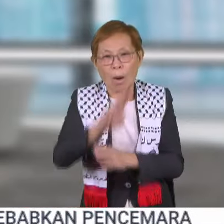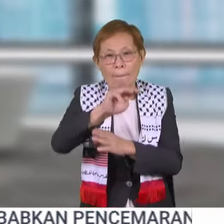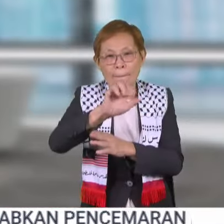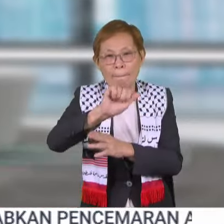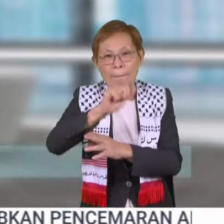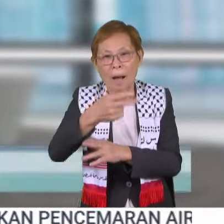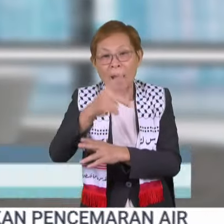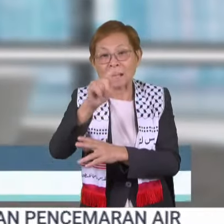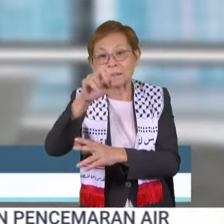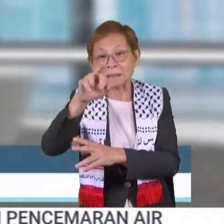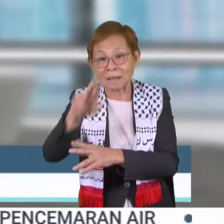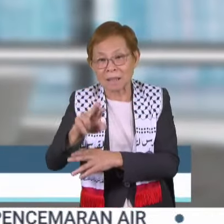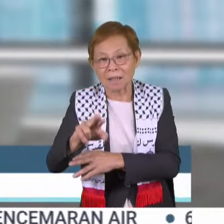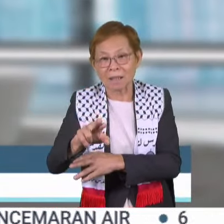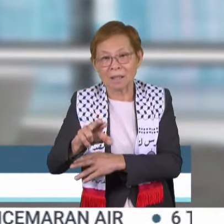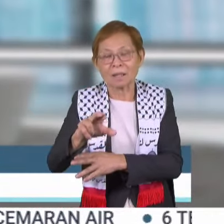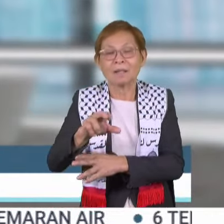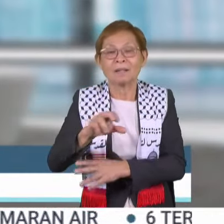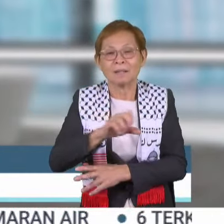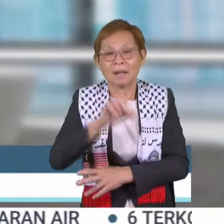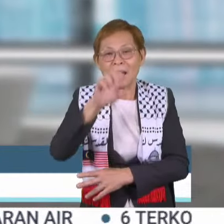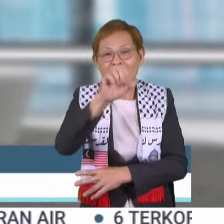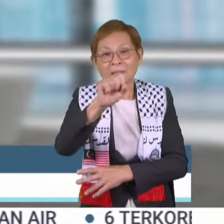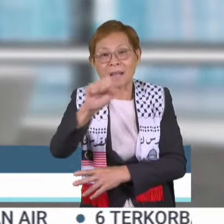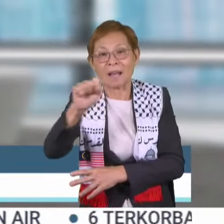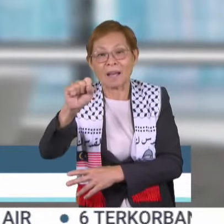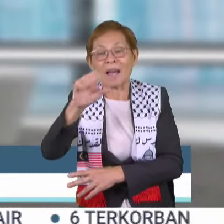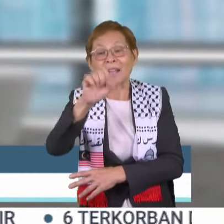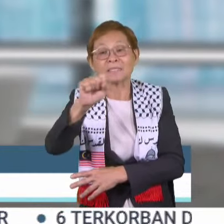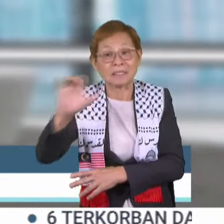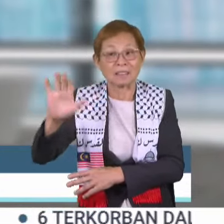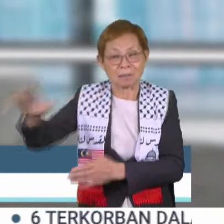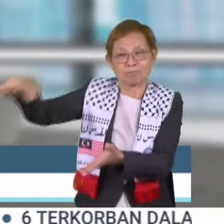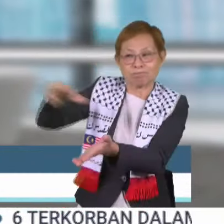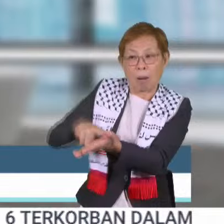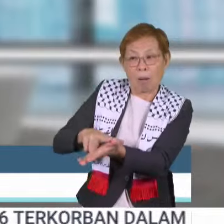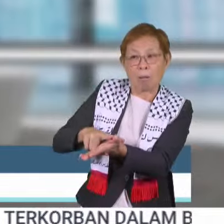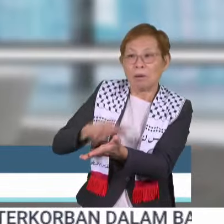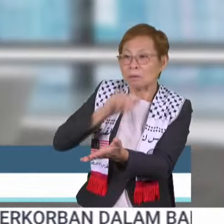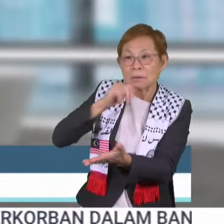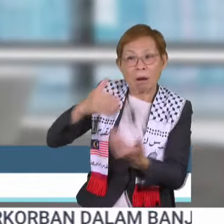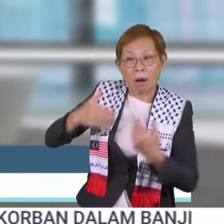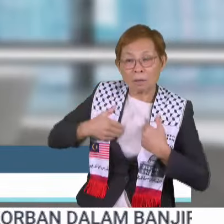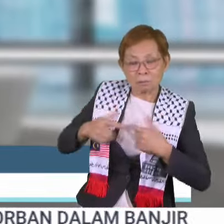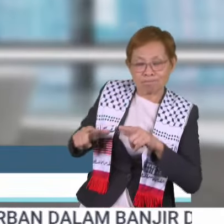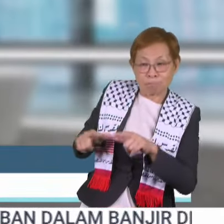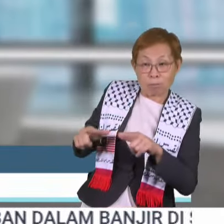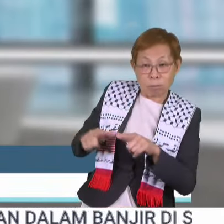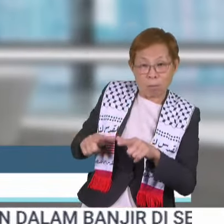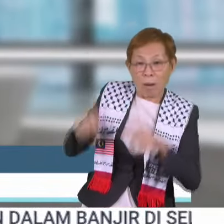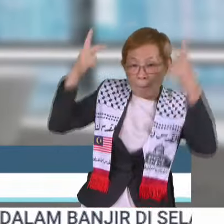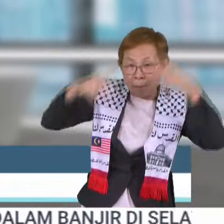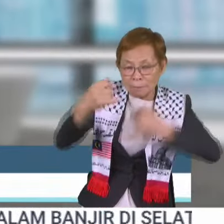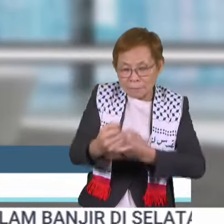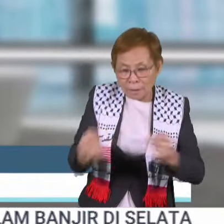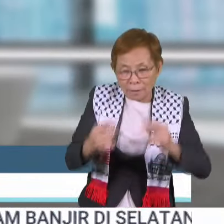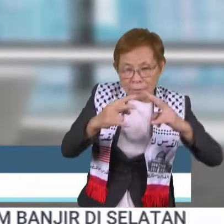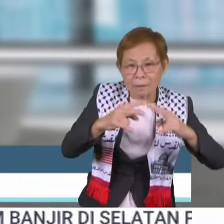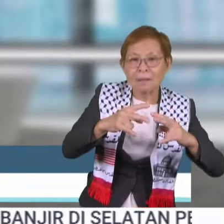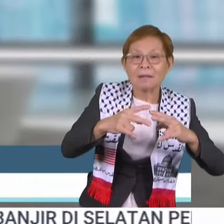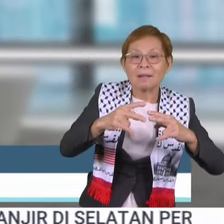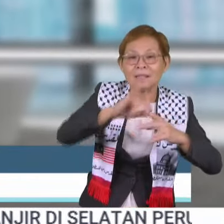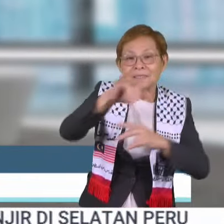Badrul zaman kepada suranjaya sekuriti Malaysia SC yang disahkan tidak memiliki lesen pengarah jabatan siasatan